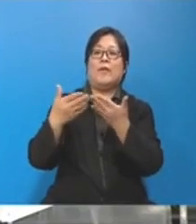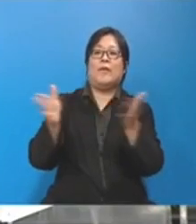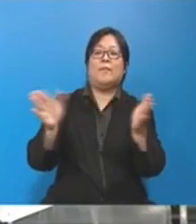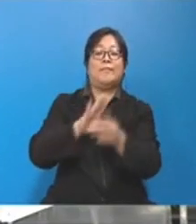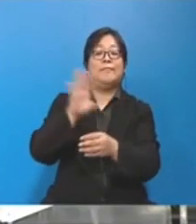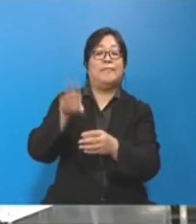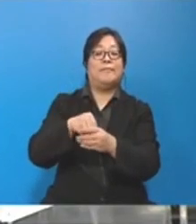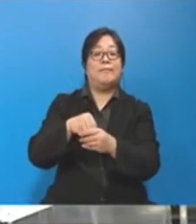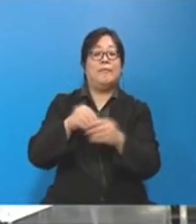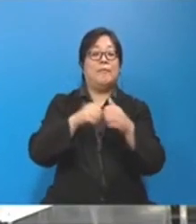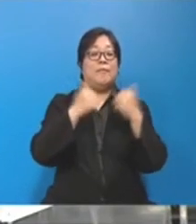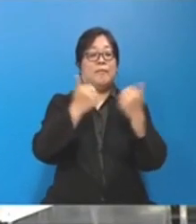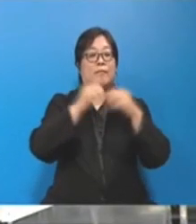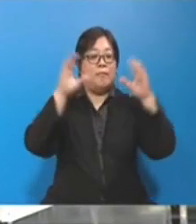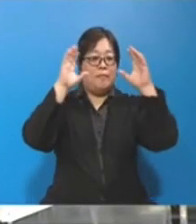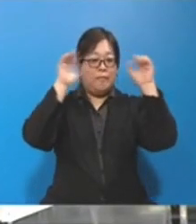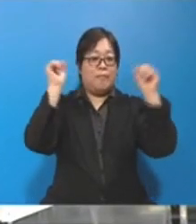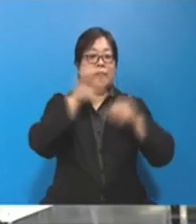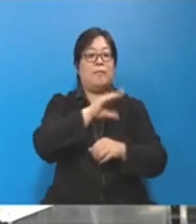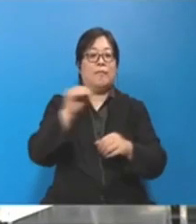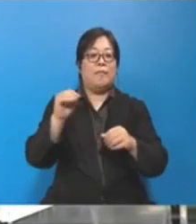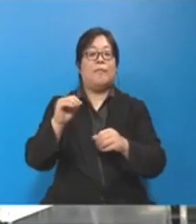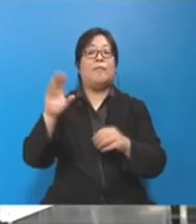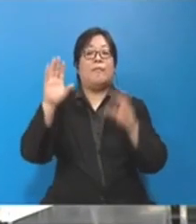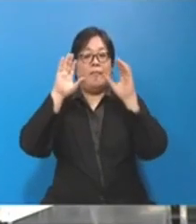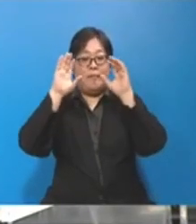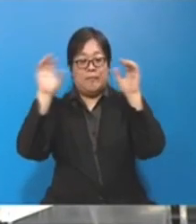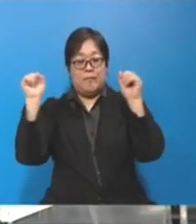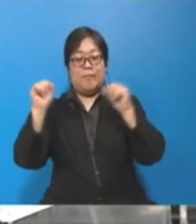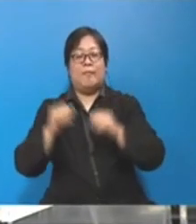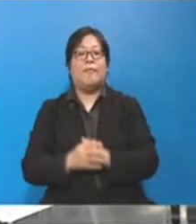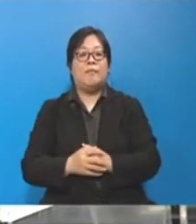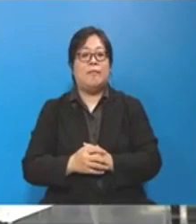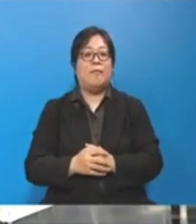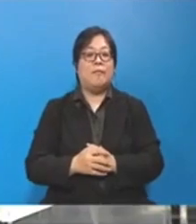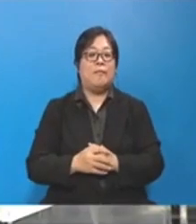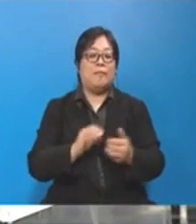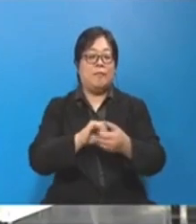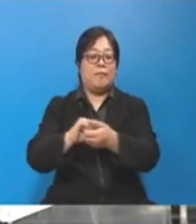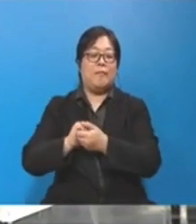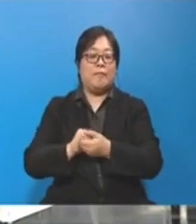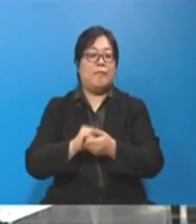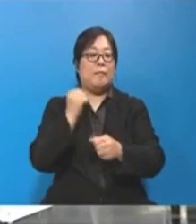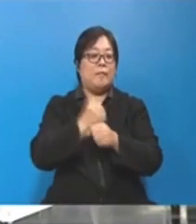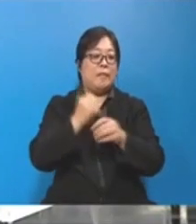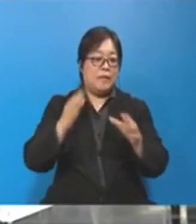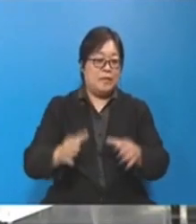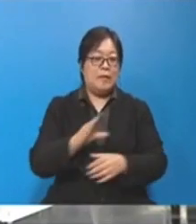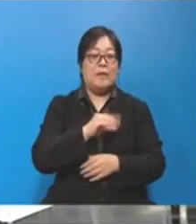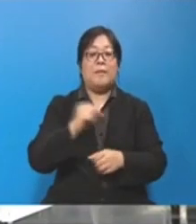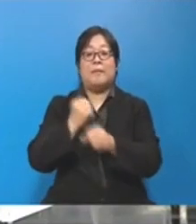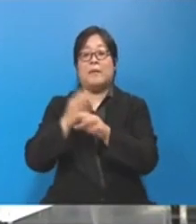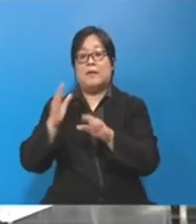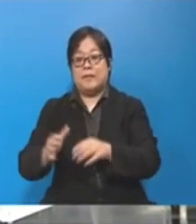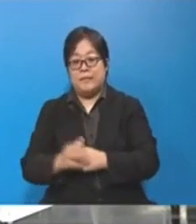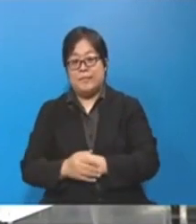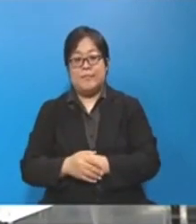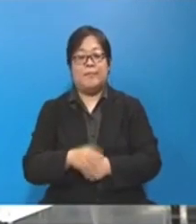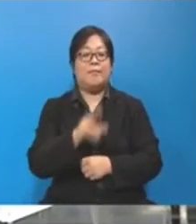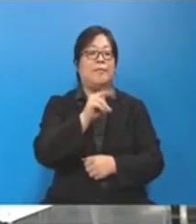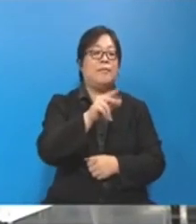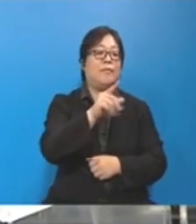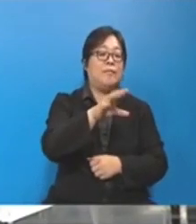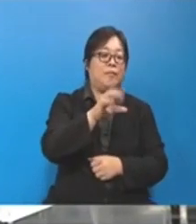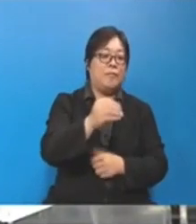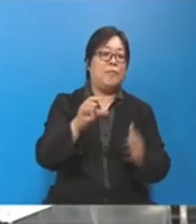melibatkan persatuan majikan dan juga majikan kesatuan sekerja dan juga pekerja badan pada muka